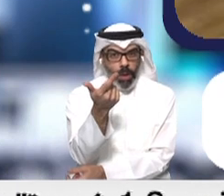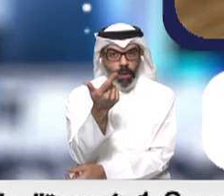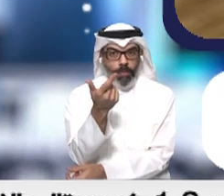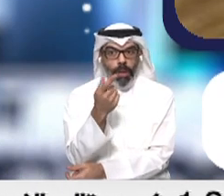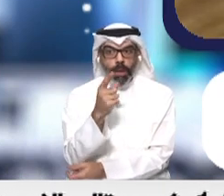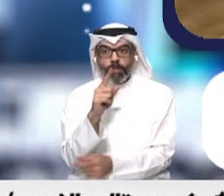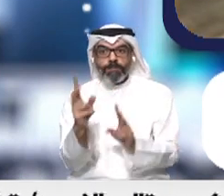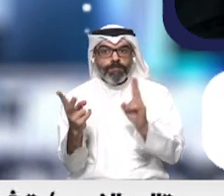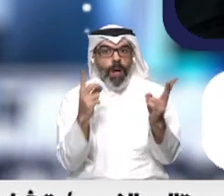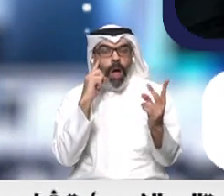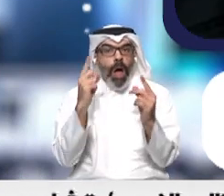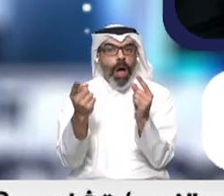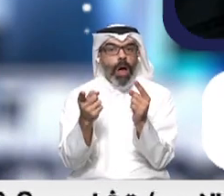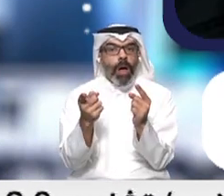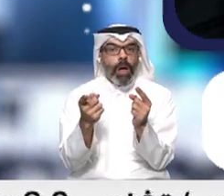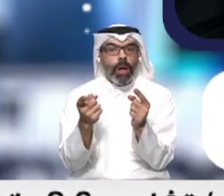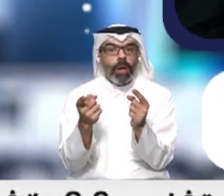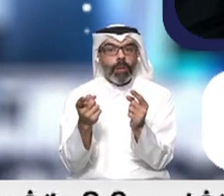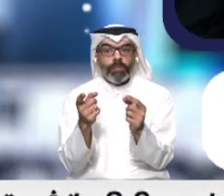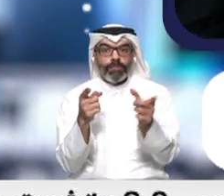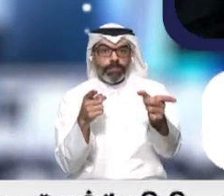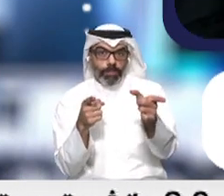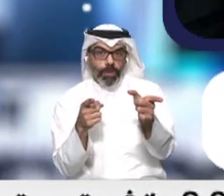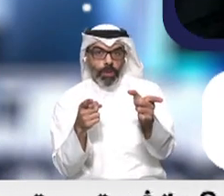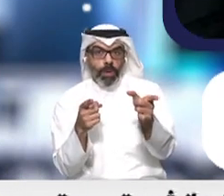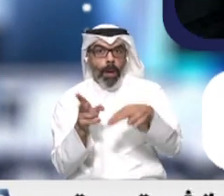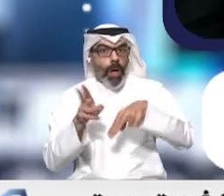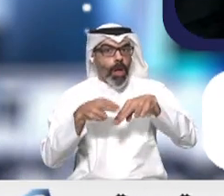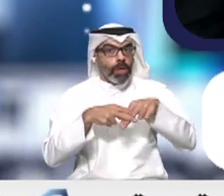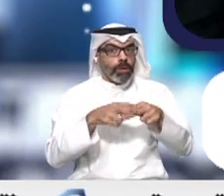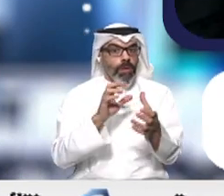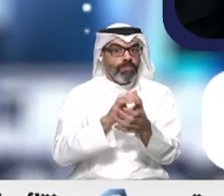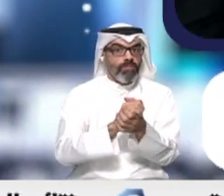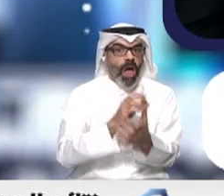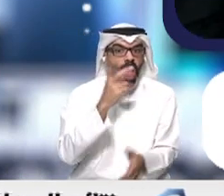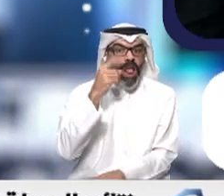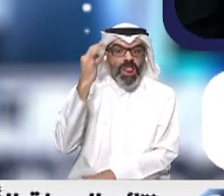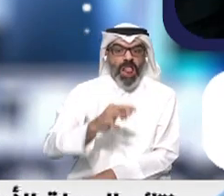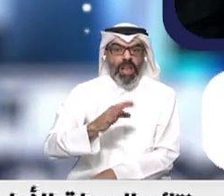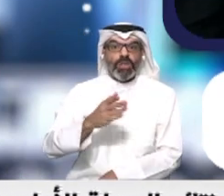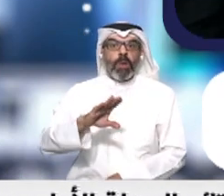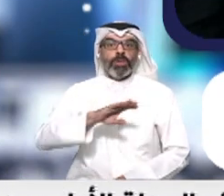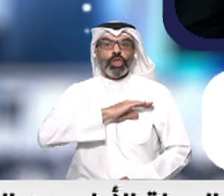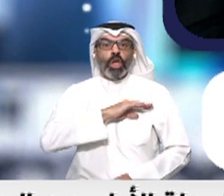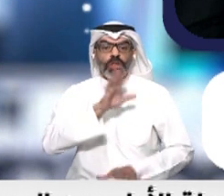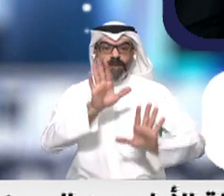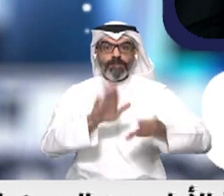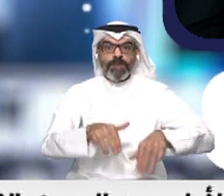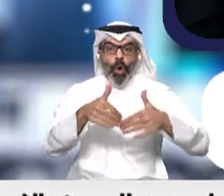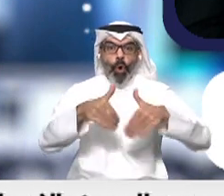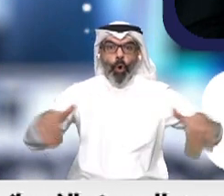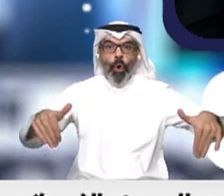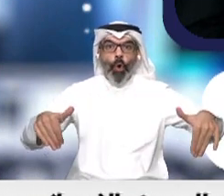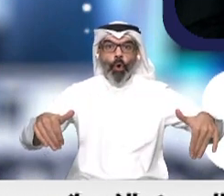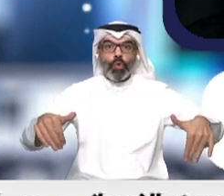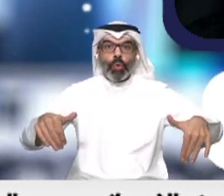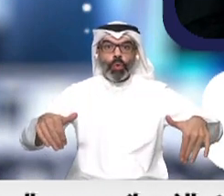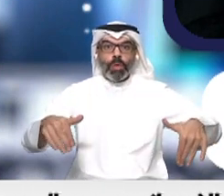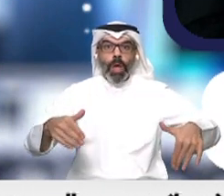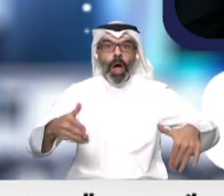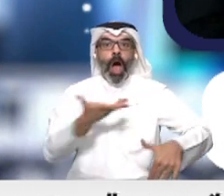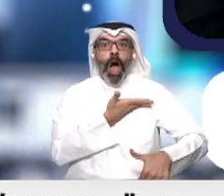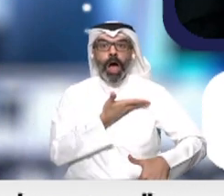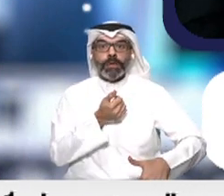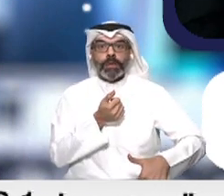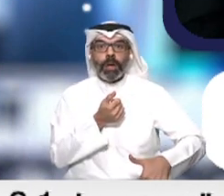الخلاف في تمسك نتنياهو بالتواجد العسكري على الحدود، حدود غزة هنا أو هناك،